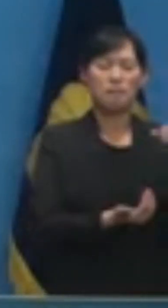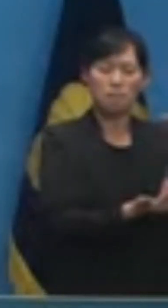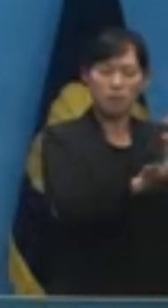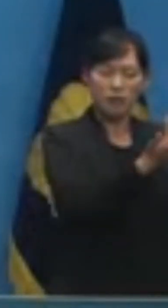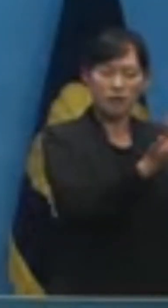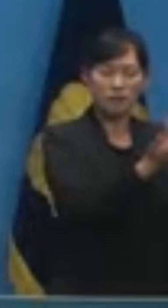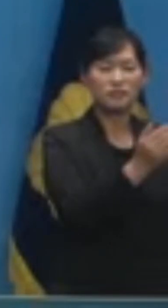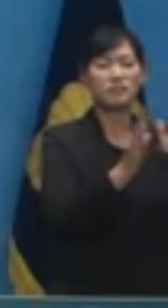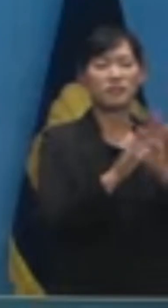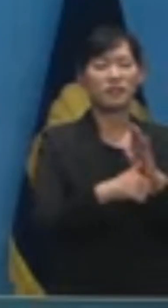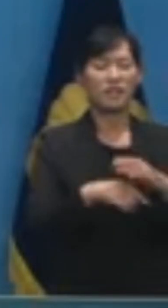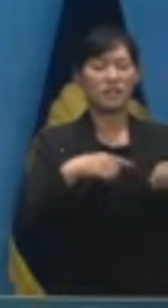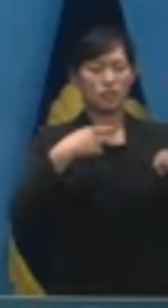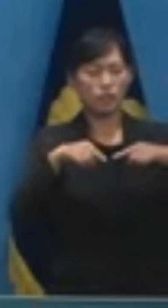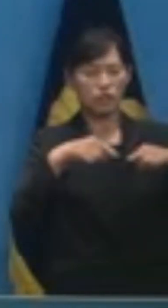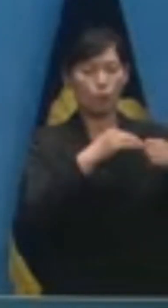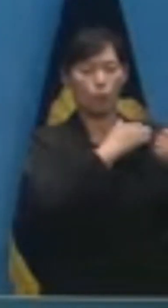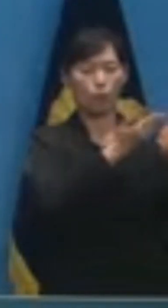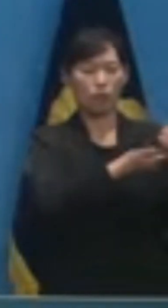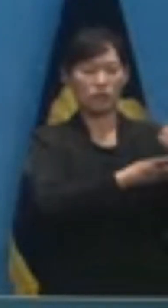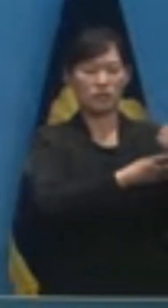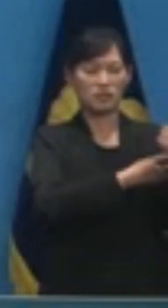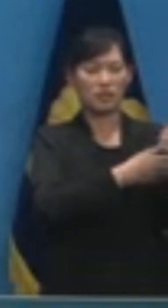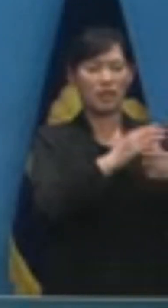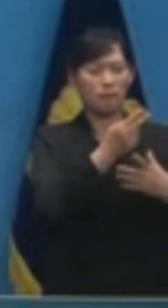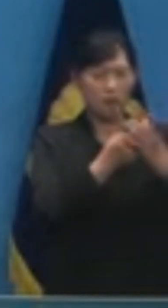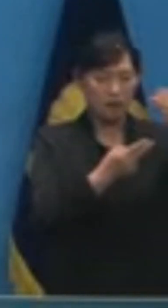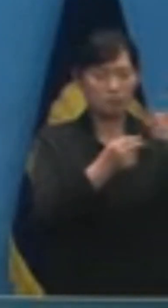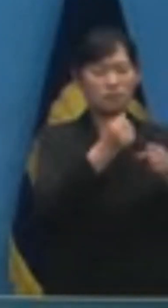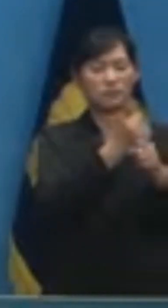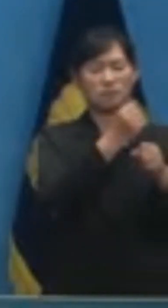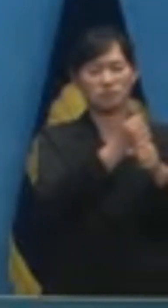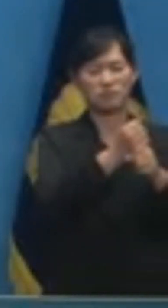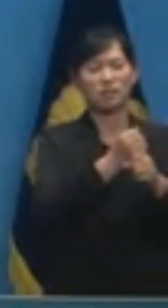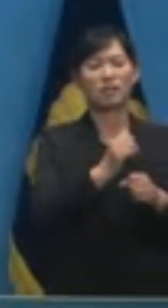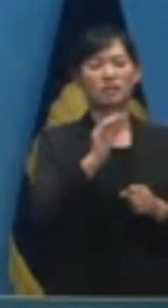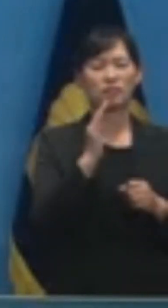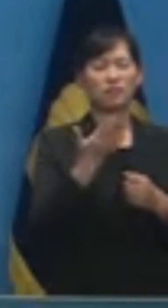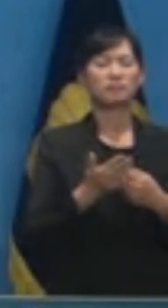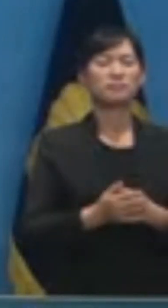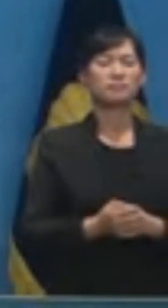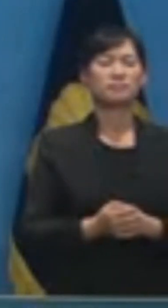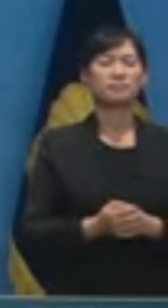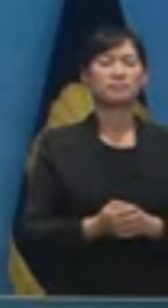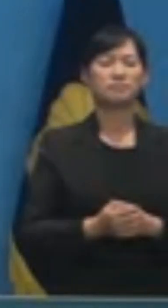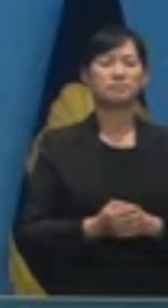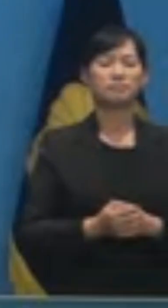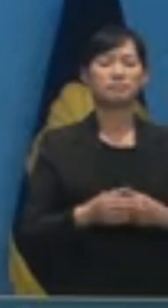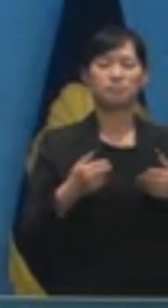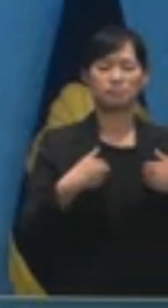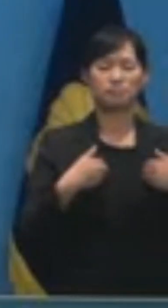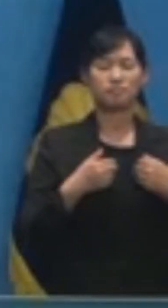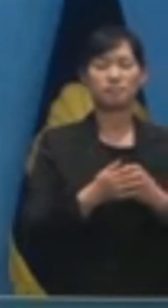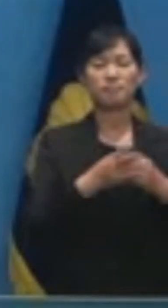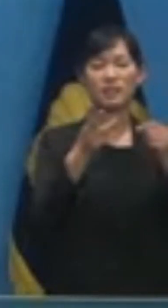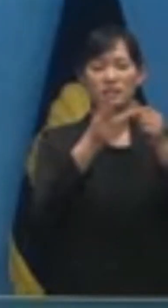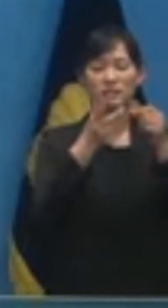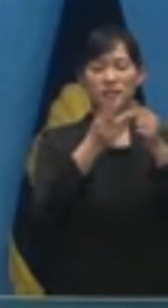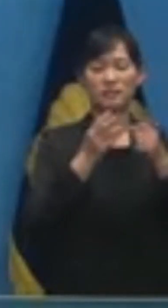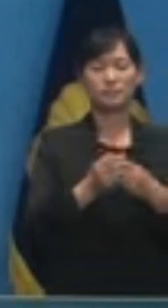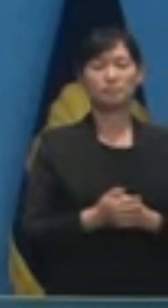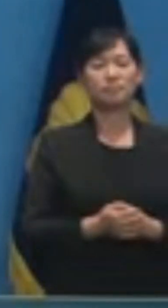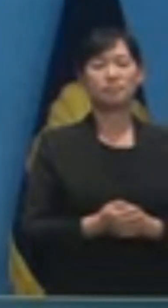시 지휘권의 일원화 및 단계별 대응체제 확립이 필요합니다. 셋째,